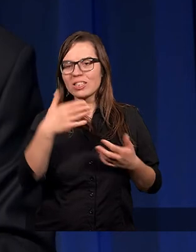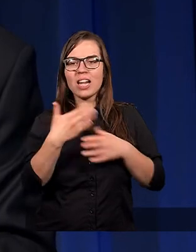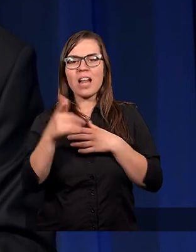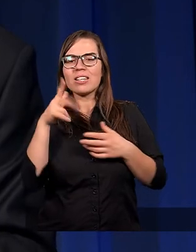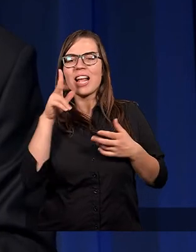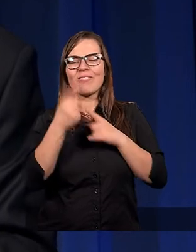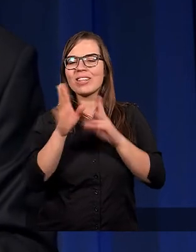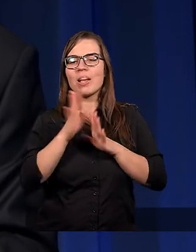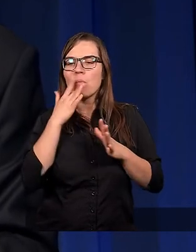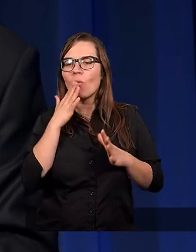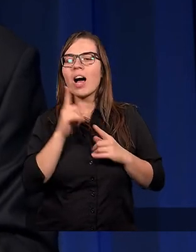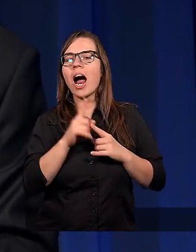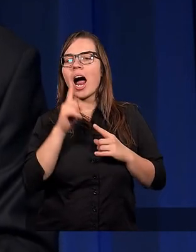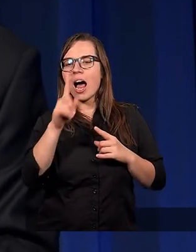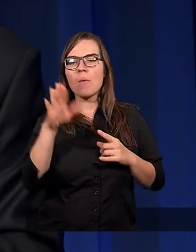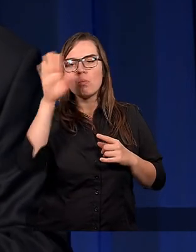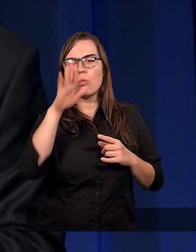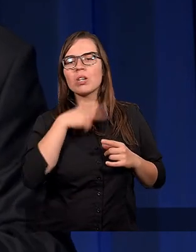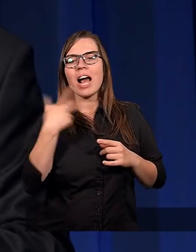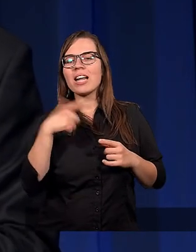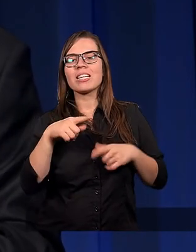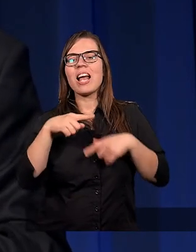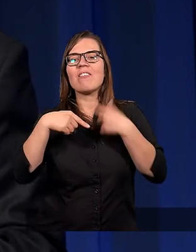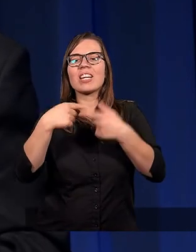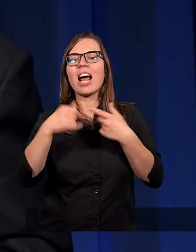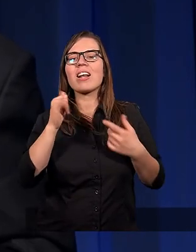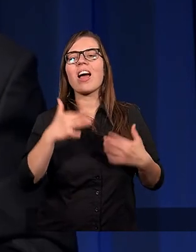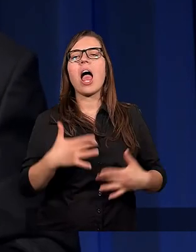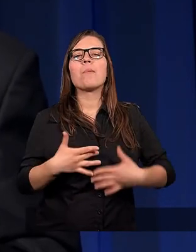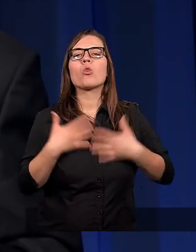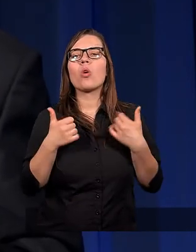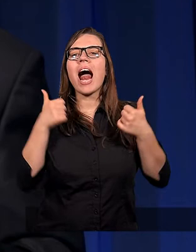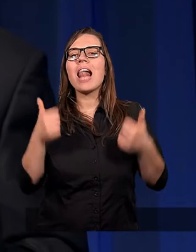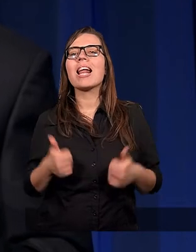zwracać. Ale Bóg nas nie wkręca w jakieś emocjonalne stany.